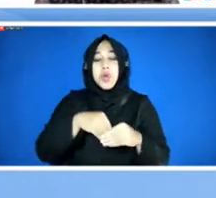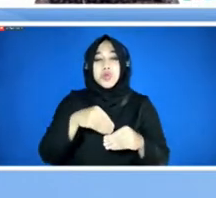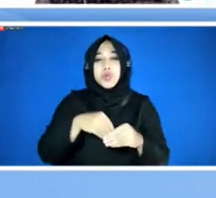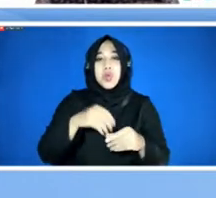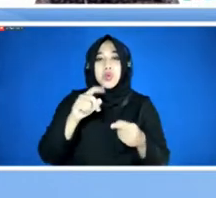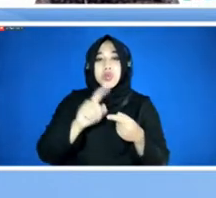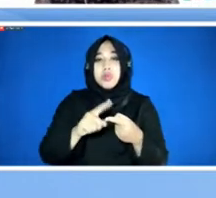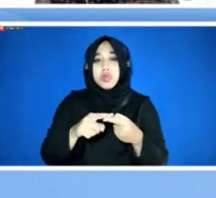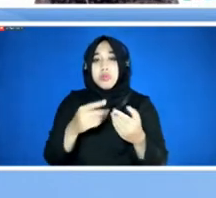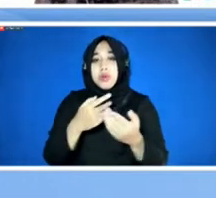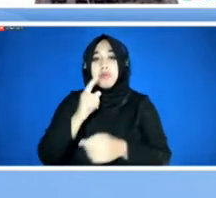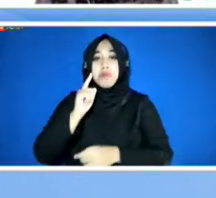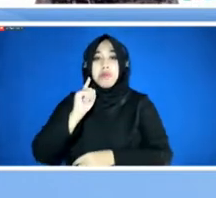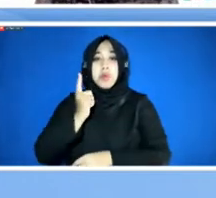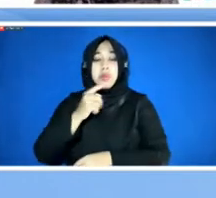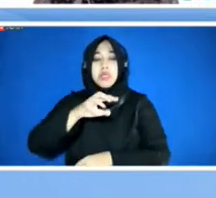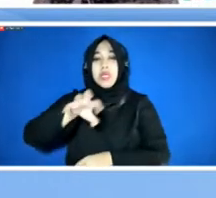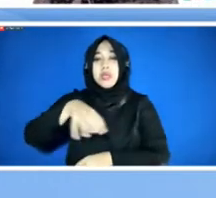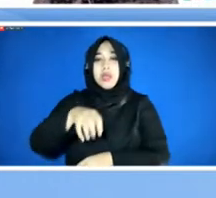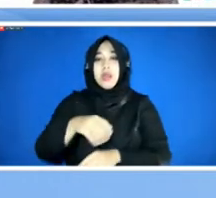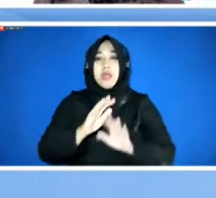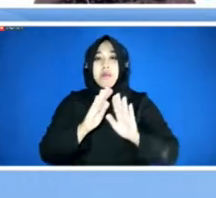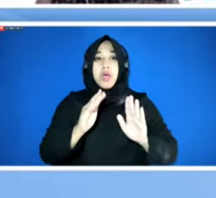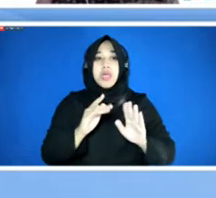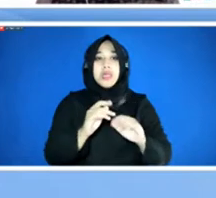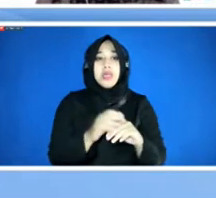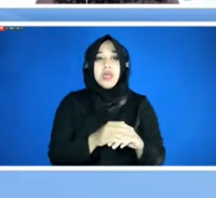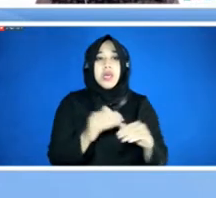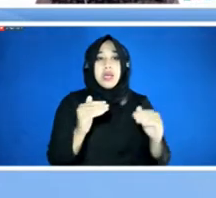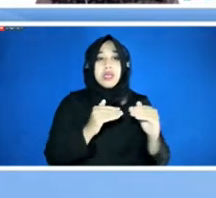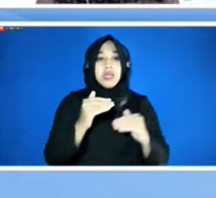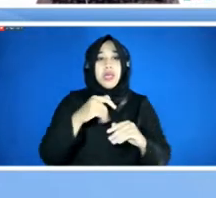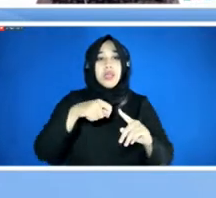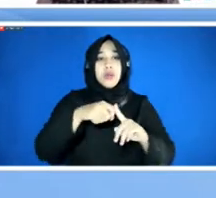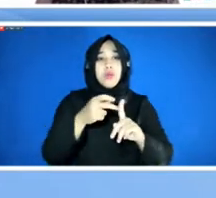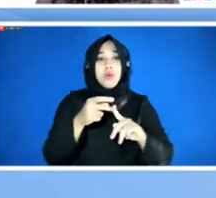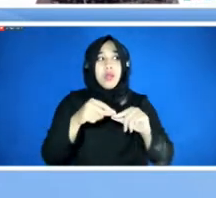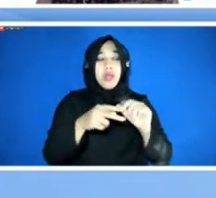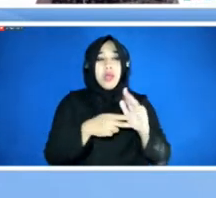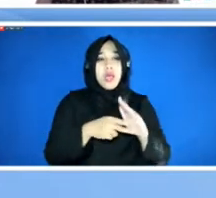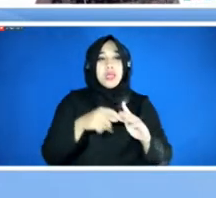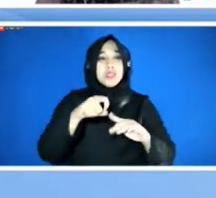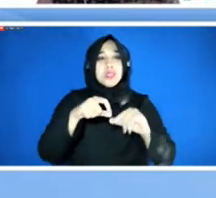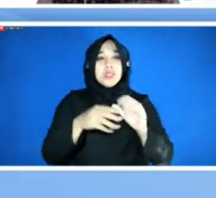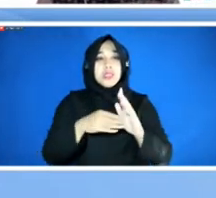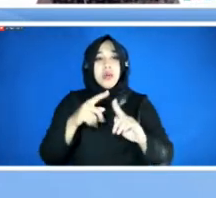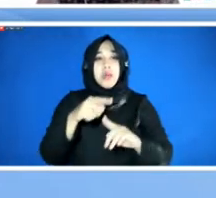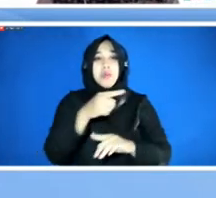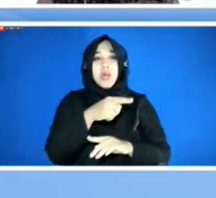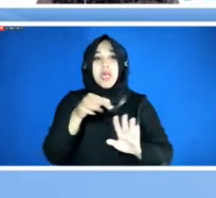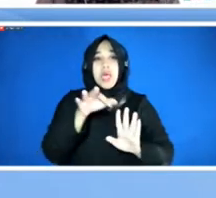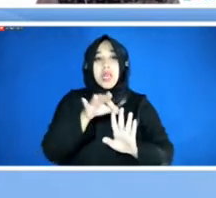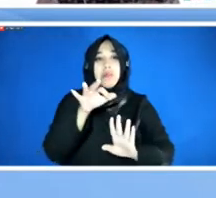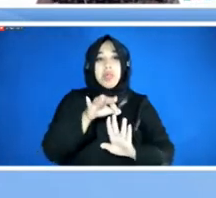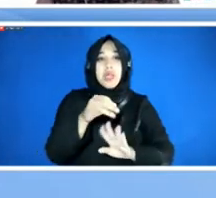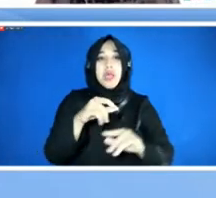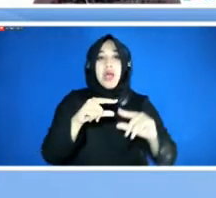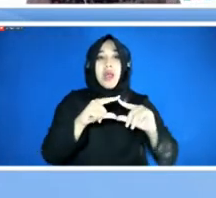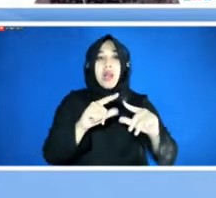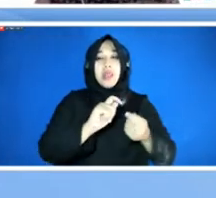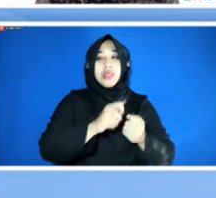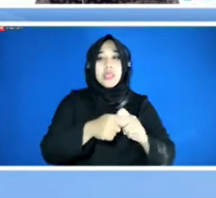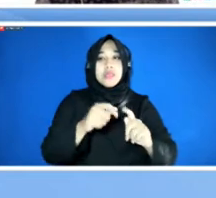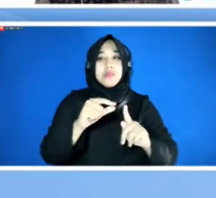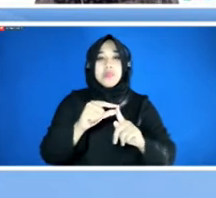teman-teman pemerintah daerah, banyak di pihak di tingkat kelurahan, camat, mereka lebih memilih menggunakan alat tes